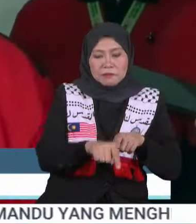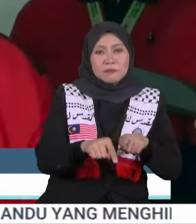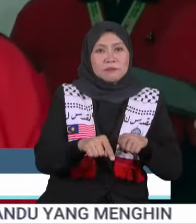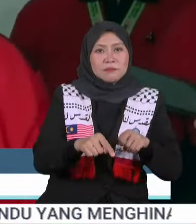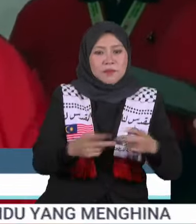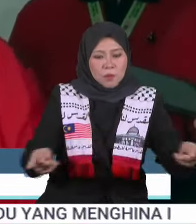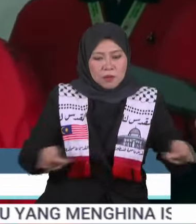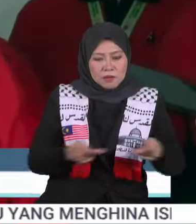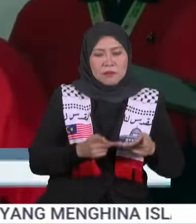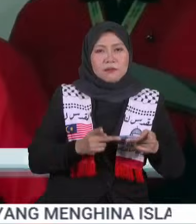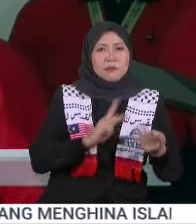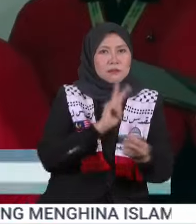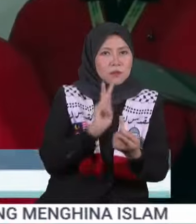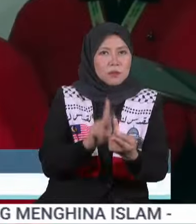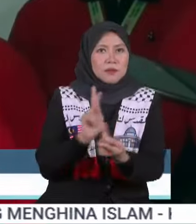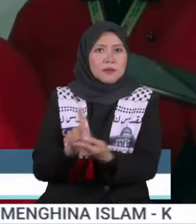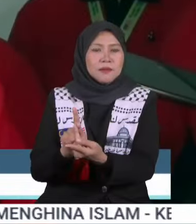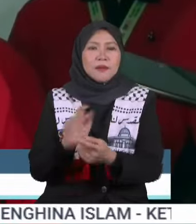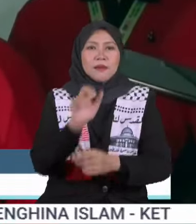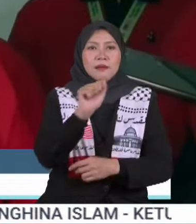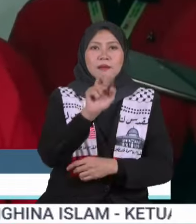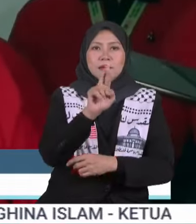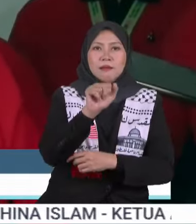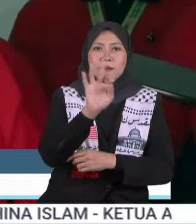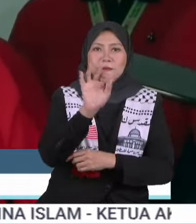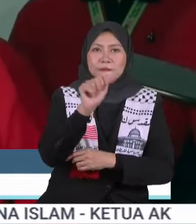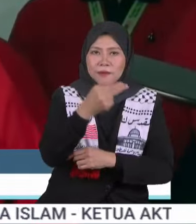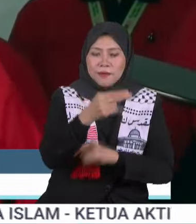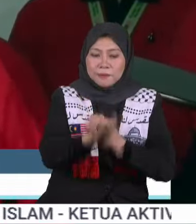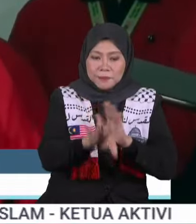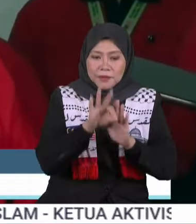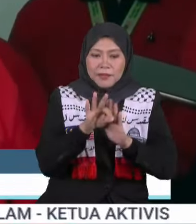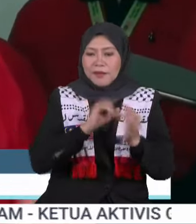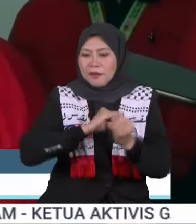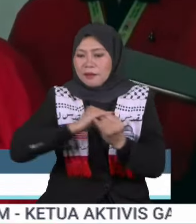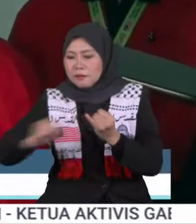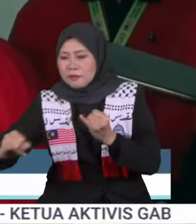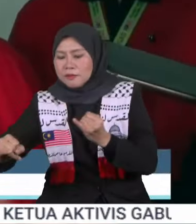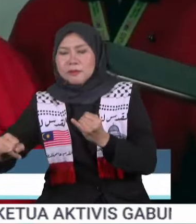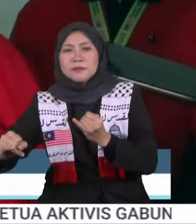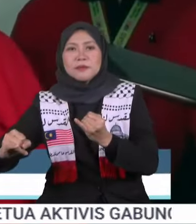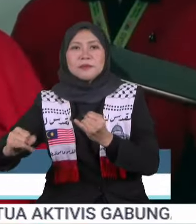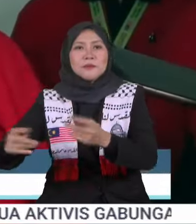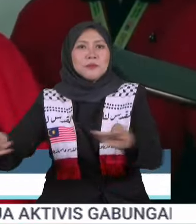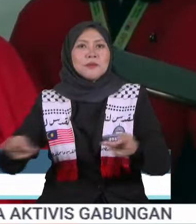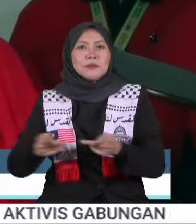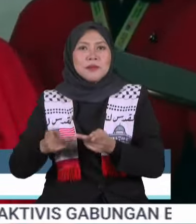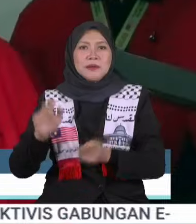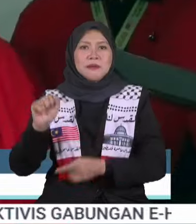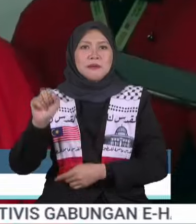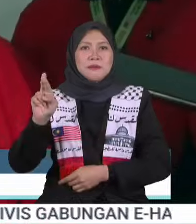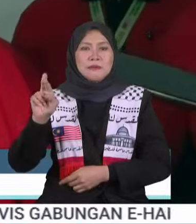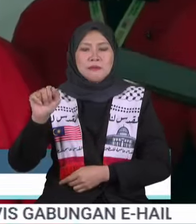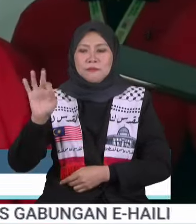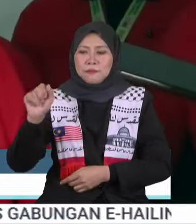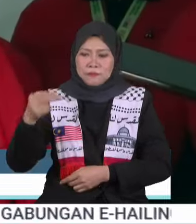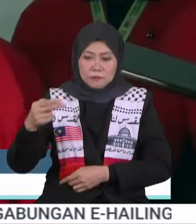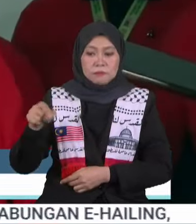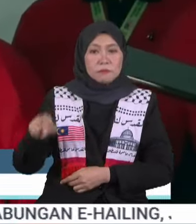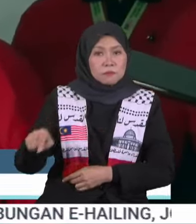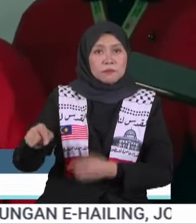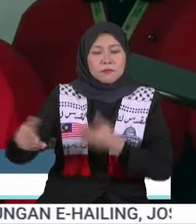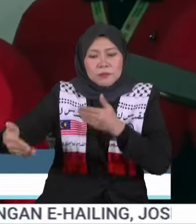bersesuaian dengan kita. Contohnya, di Arafah kita memilih di penghujung kawasan di Arafah kerana